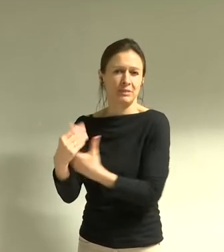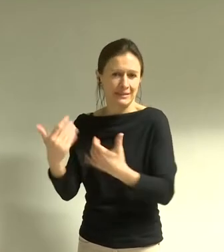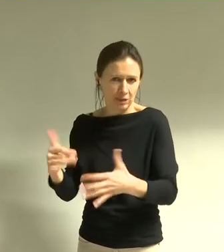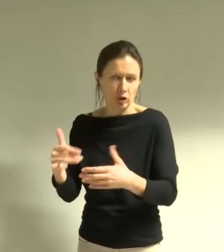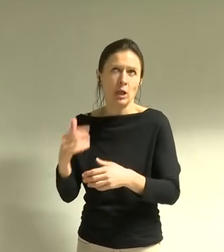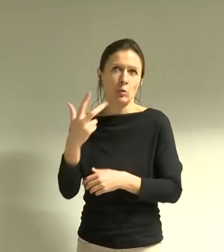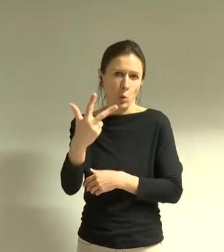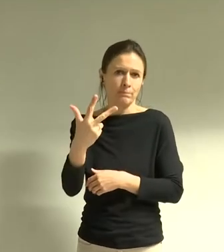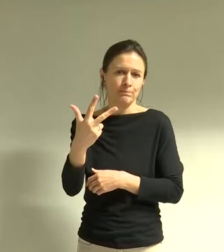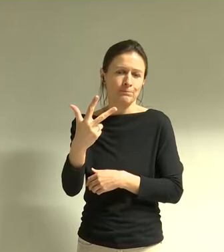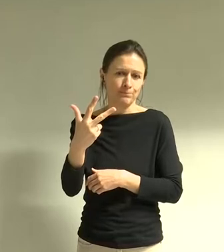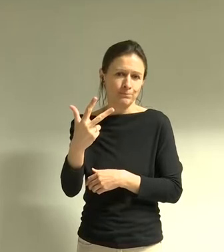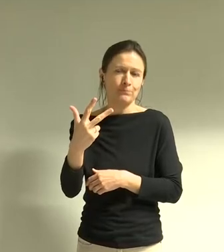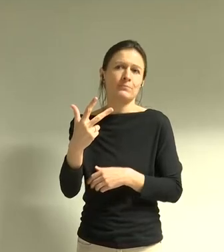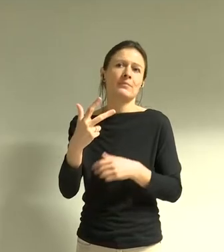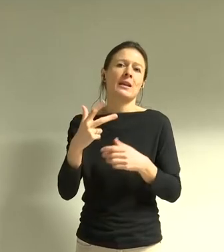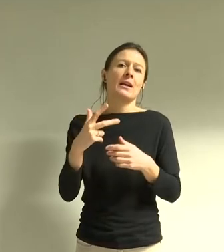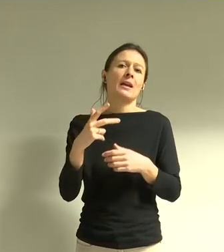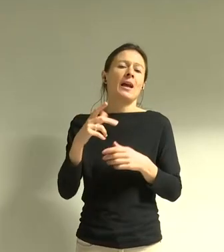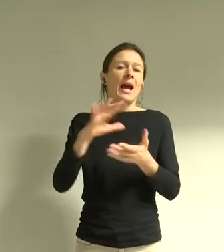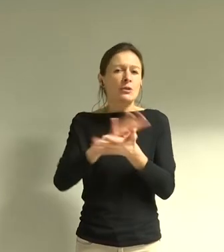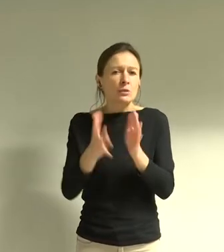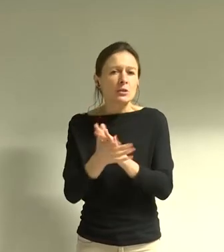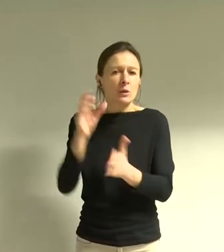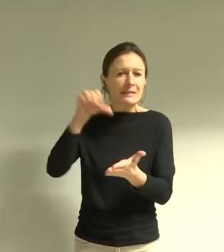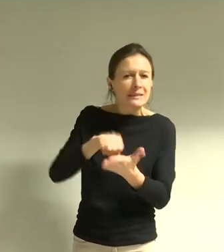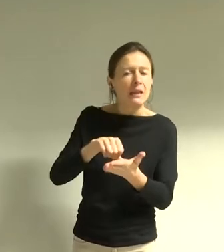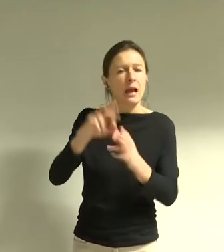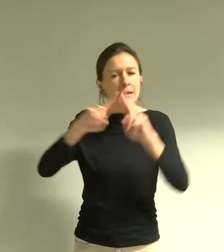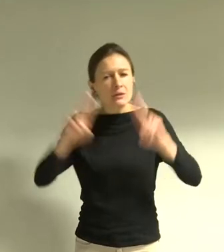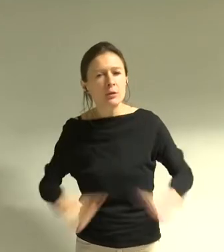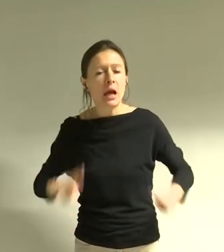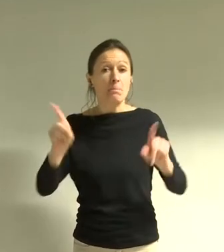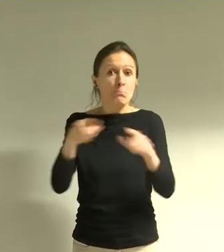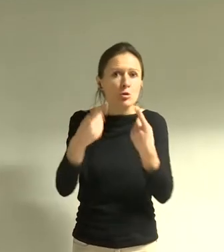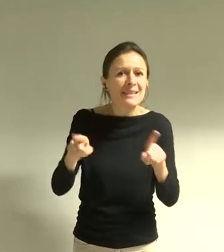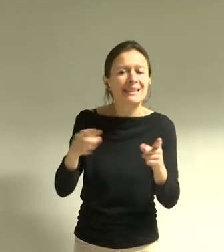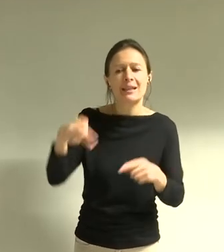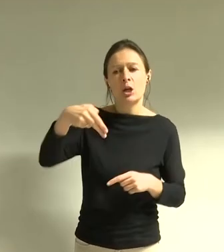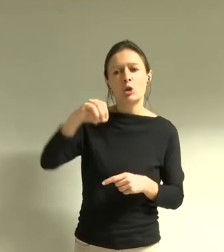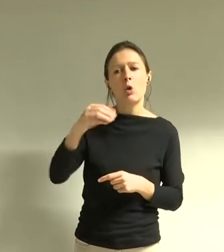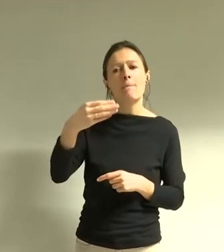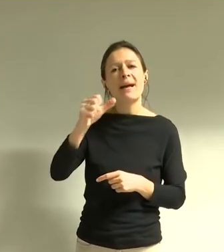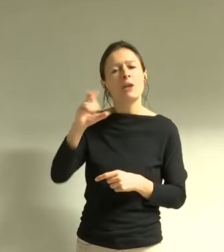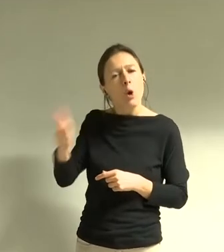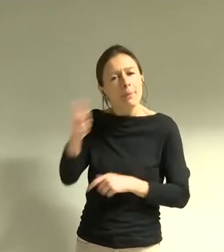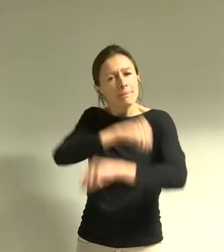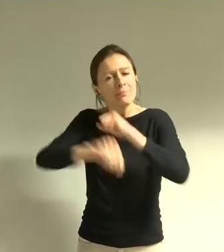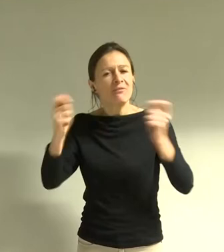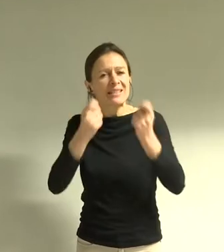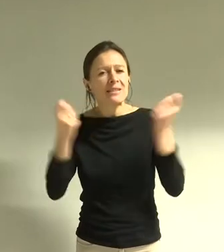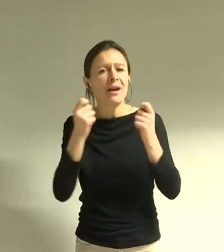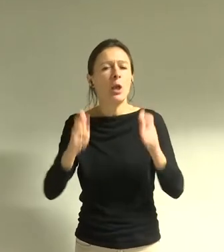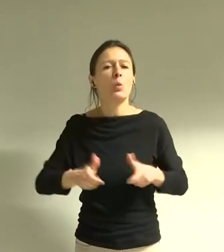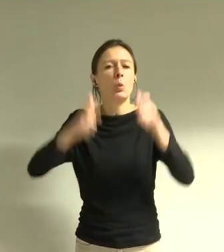entités l'association du centre international des musiques nomades qui porte les détours de babel festival détours de babel l'association